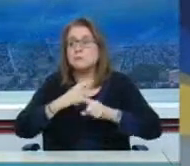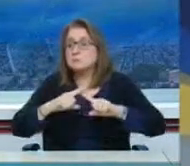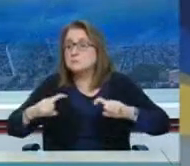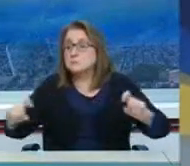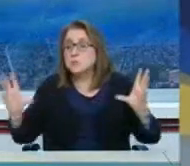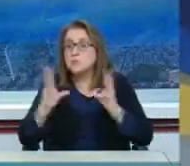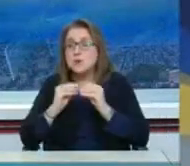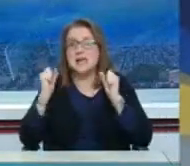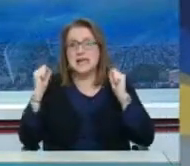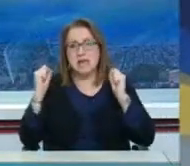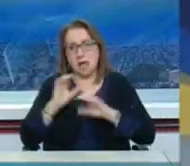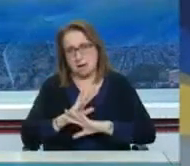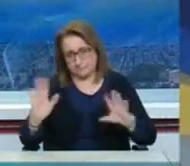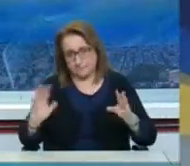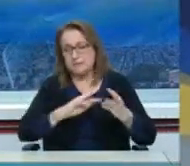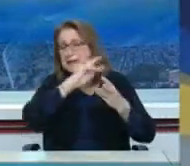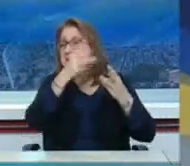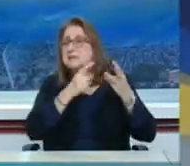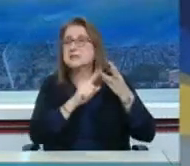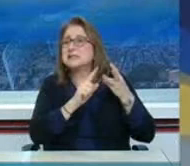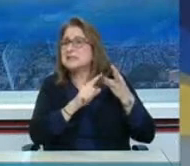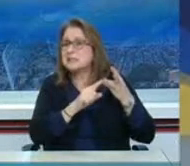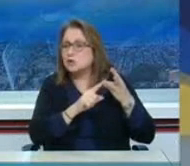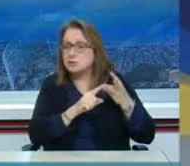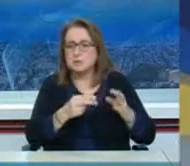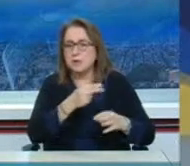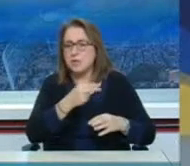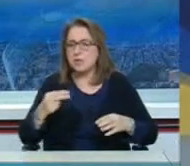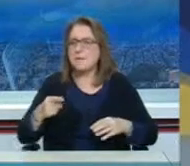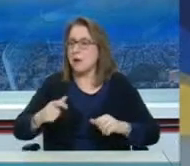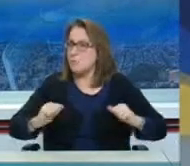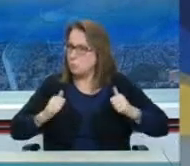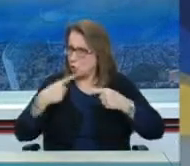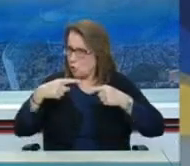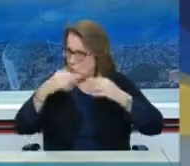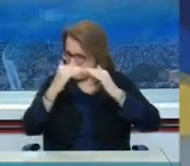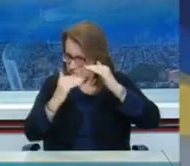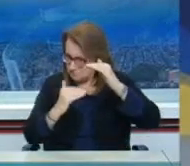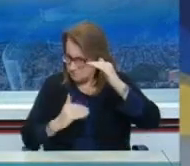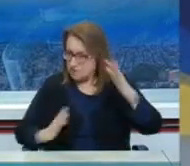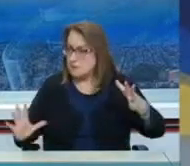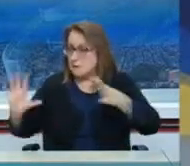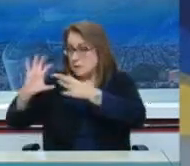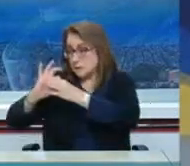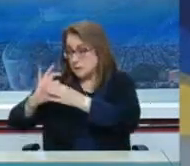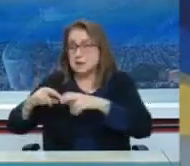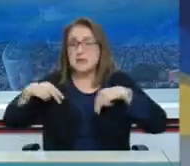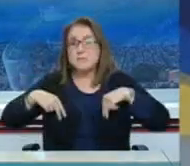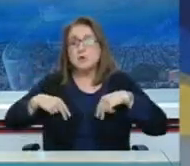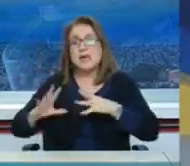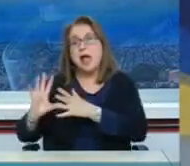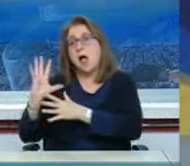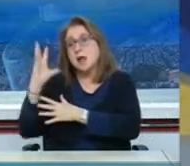Τρίτος πυλώνας. Πρωτοβουλίες σε εθνικό επίπεδο από κοινού με τα Υπουργεία Ανάπτυξης και